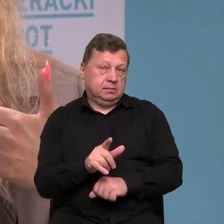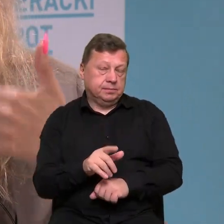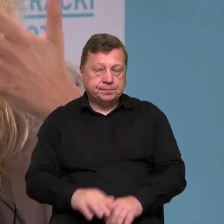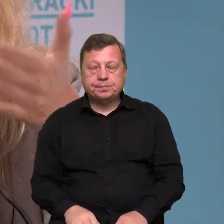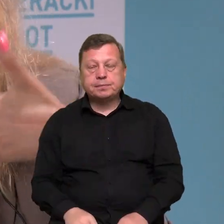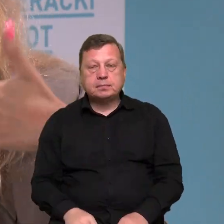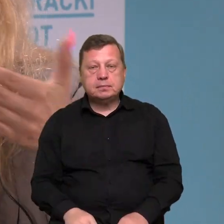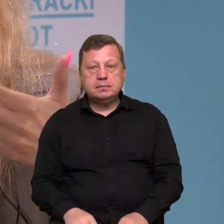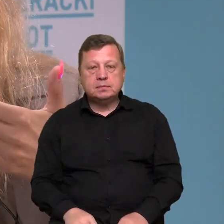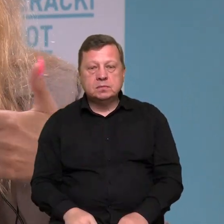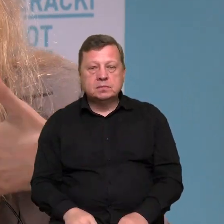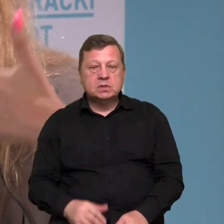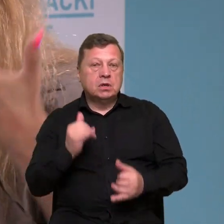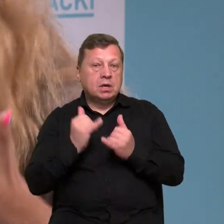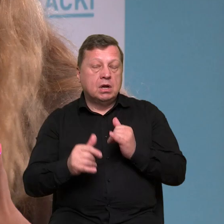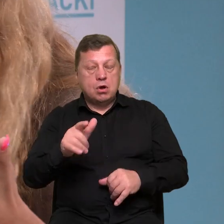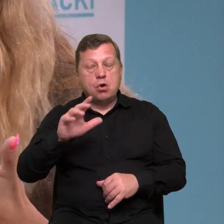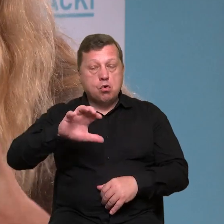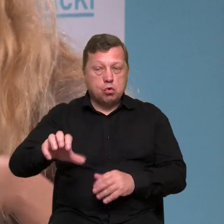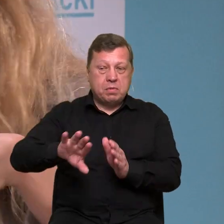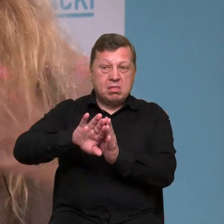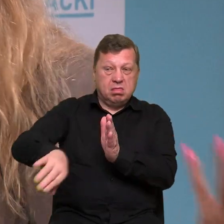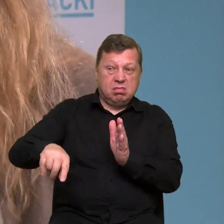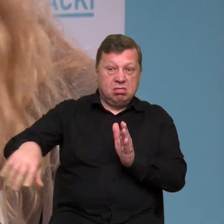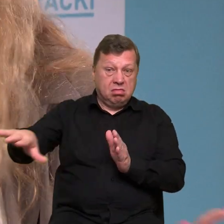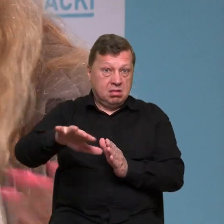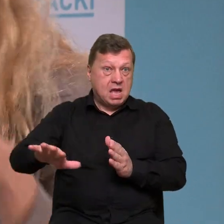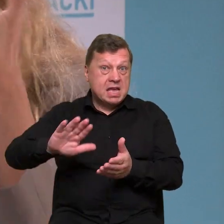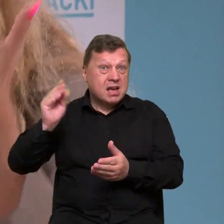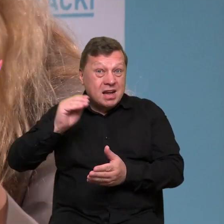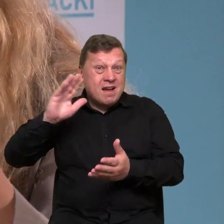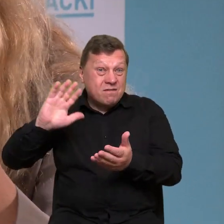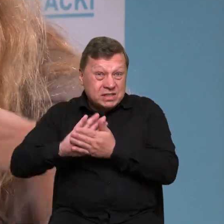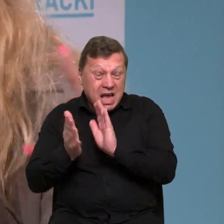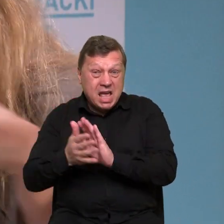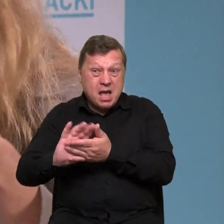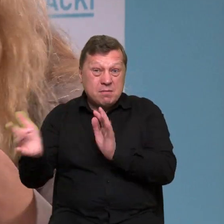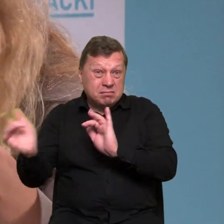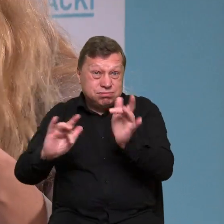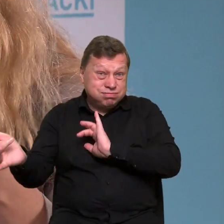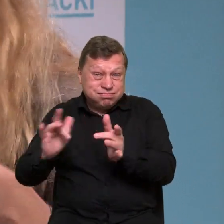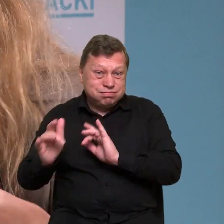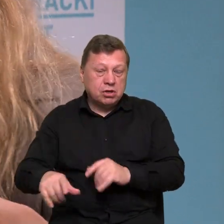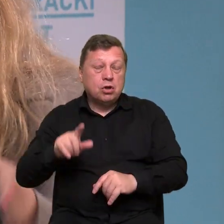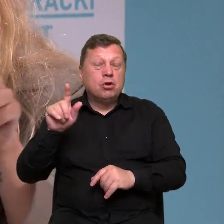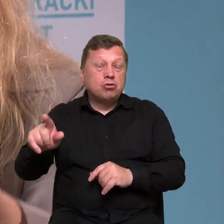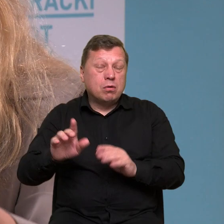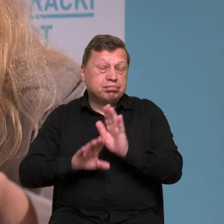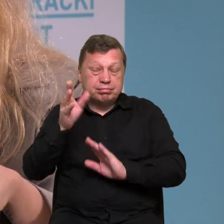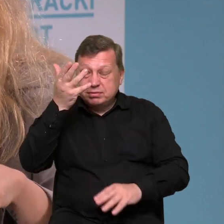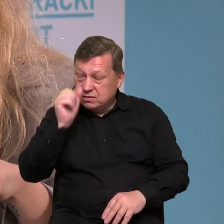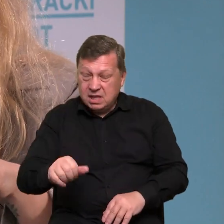Jeżeli grupy zmarginalizowane jeszcze będą się wzajemnie zwalczały, to nie będzie nigdy przewrotu.